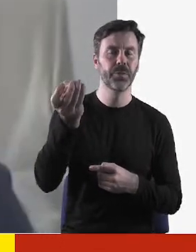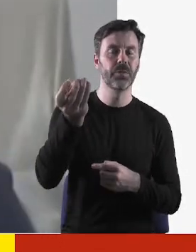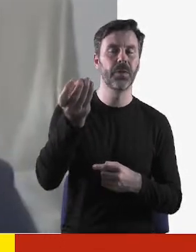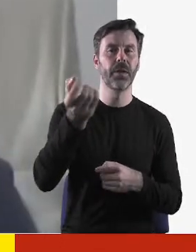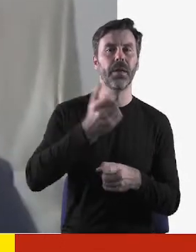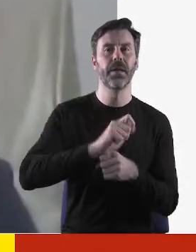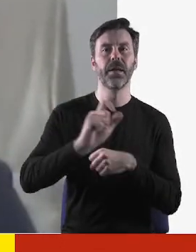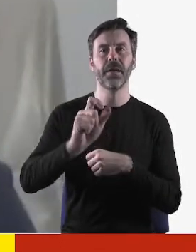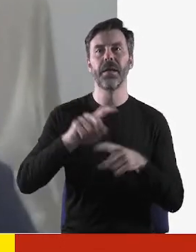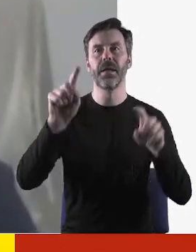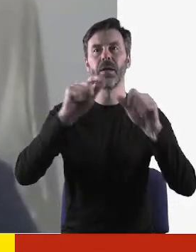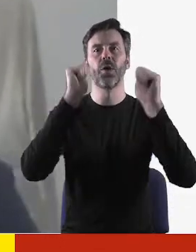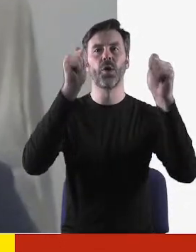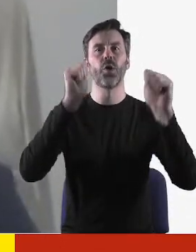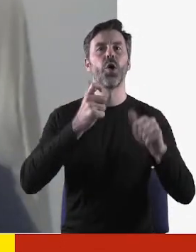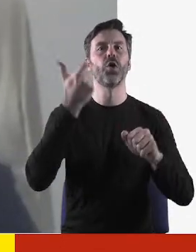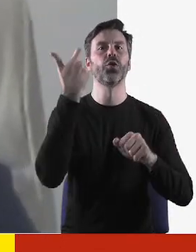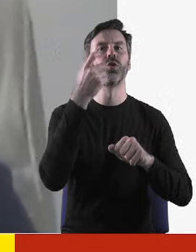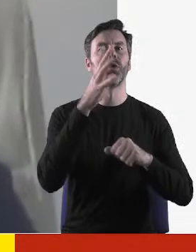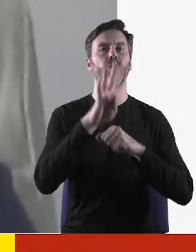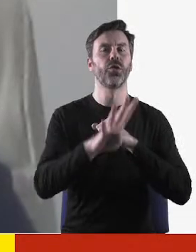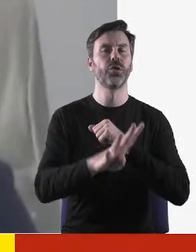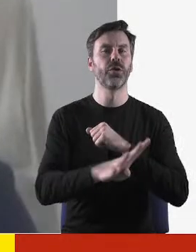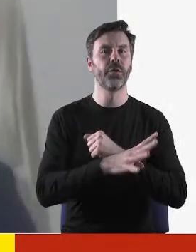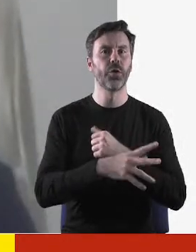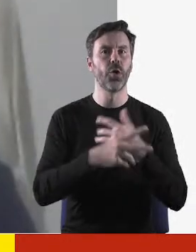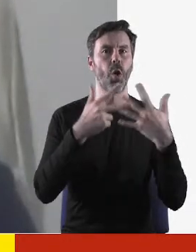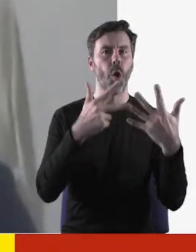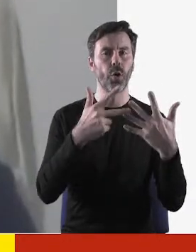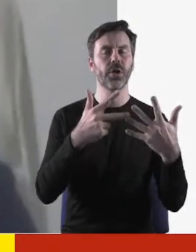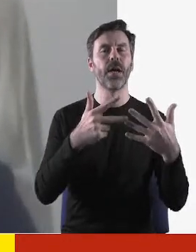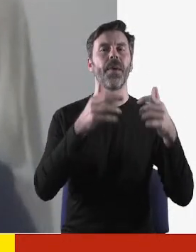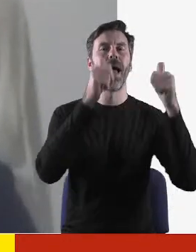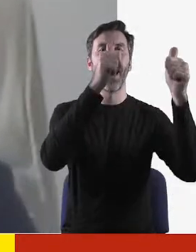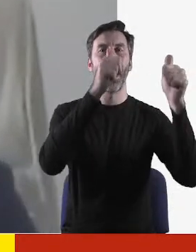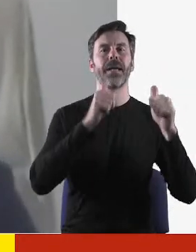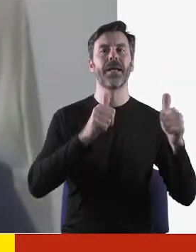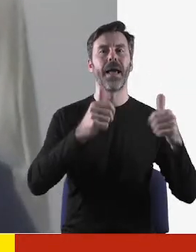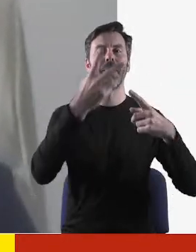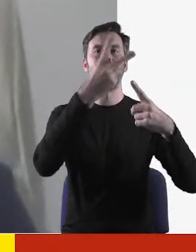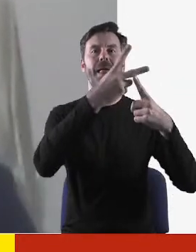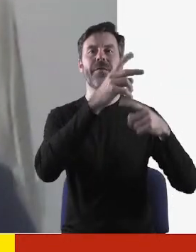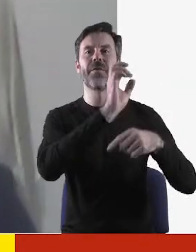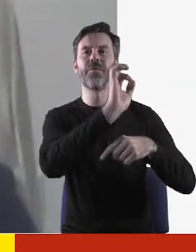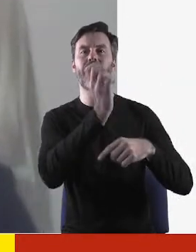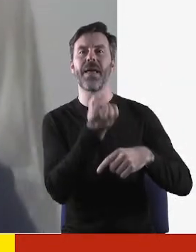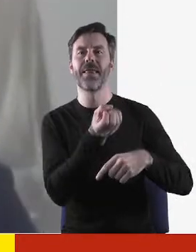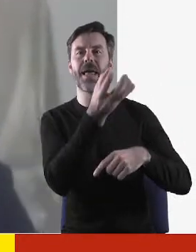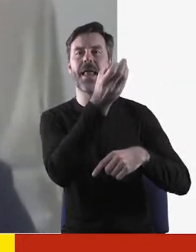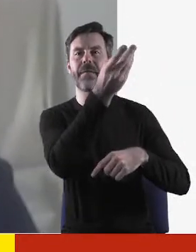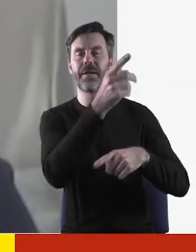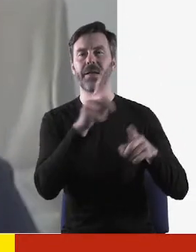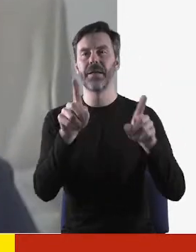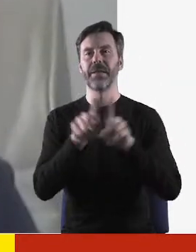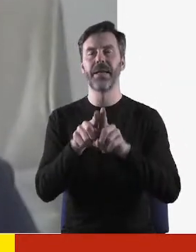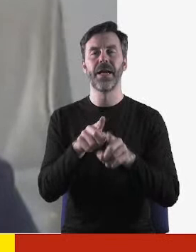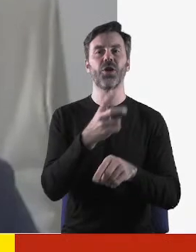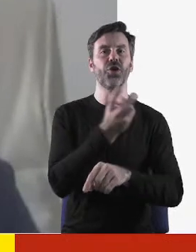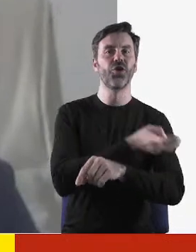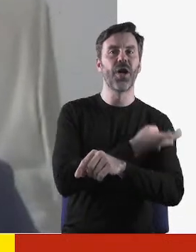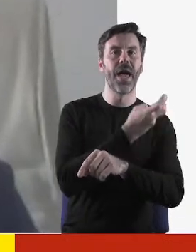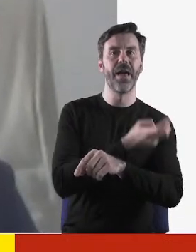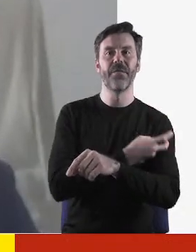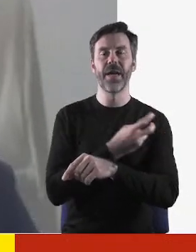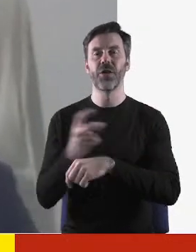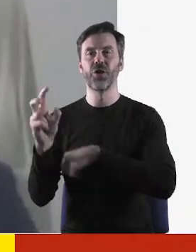198 ekranach w 34 jednostkach, również realizacja w miesiącach czerwiec, sierpień.